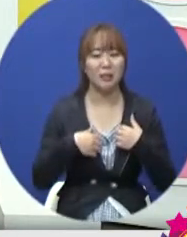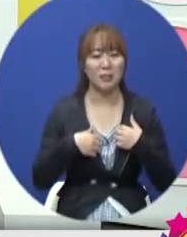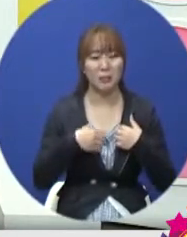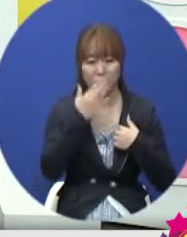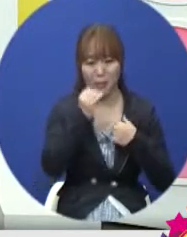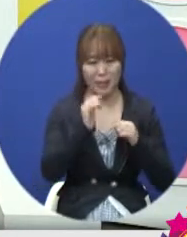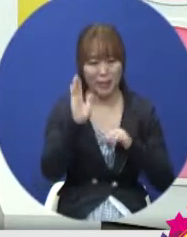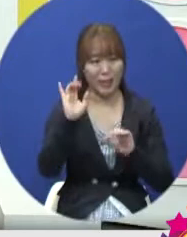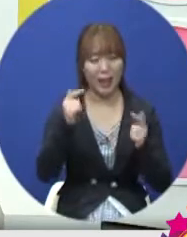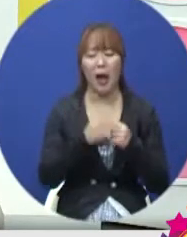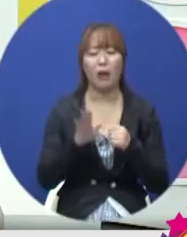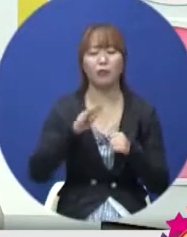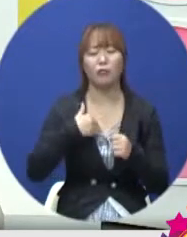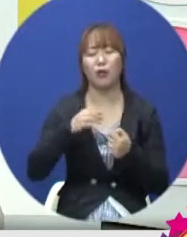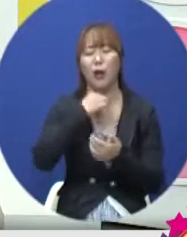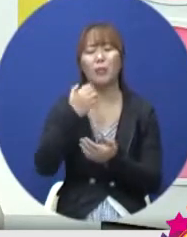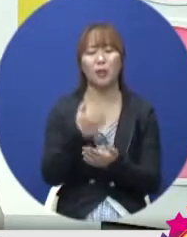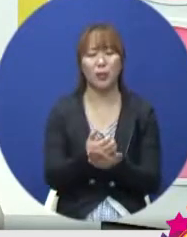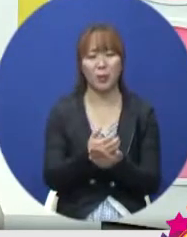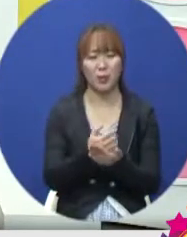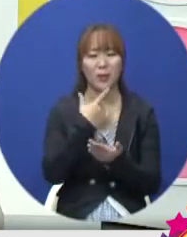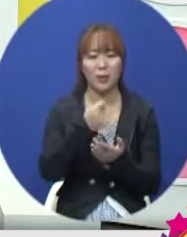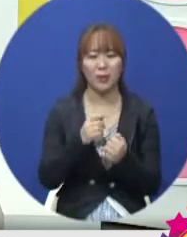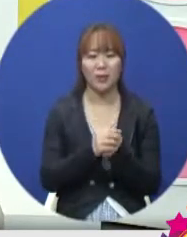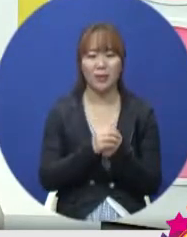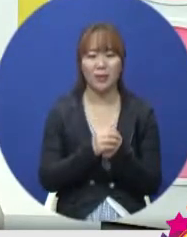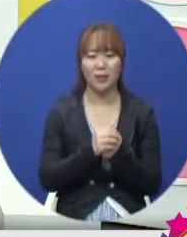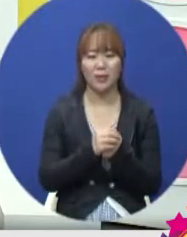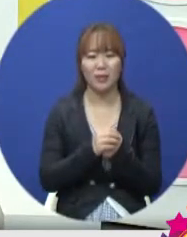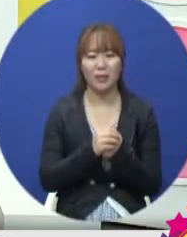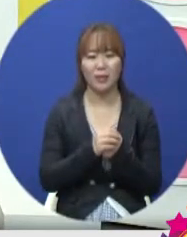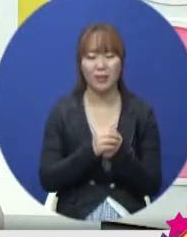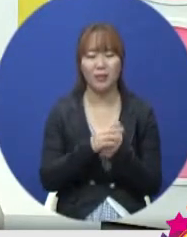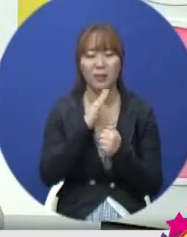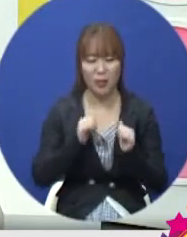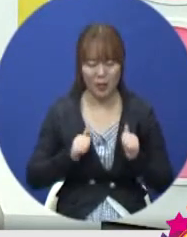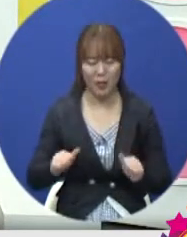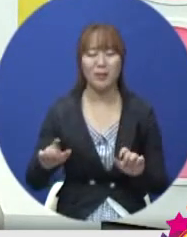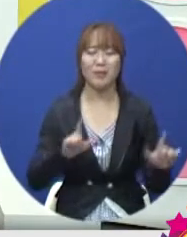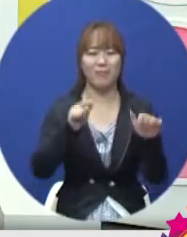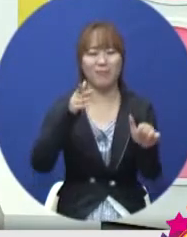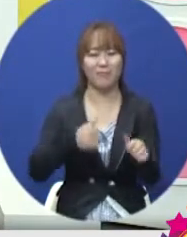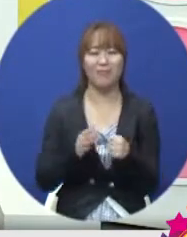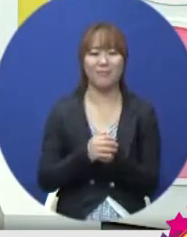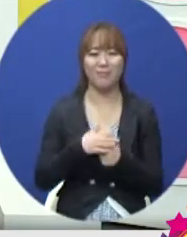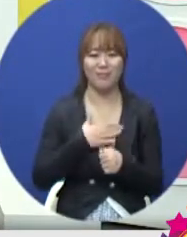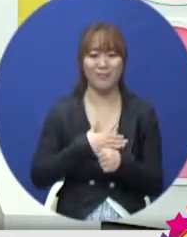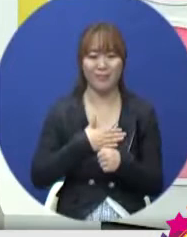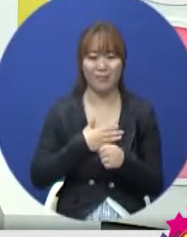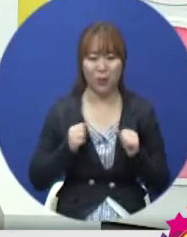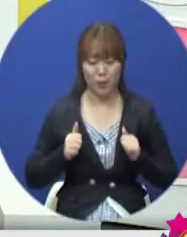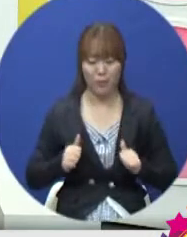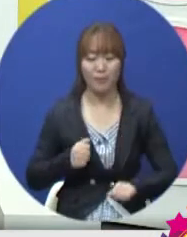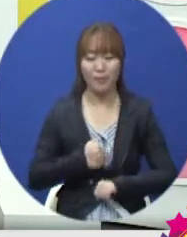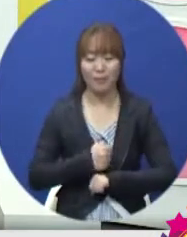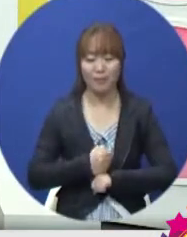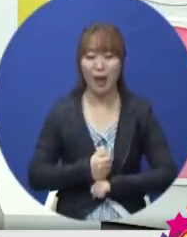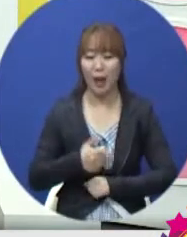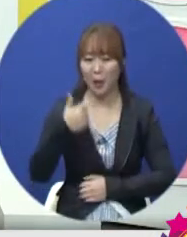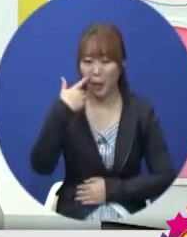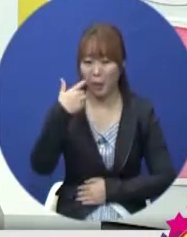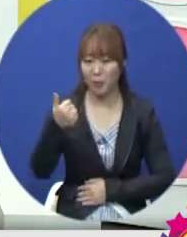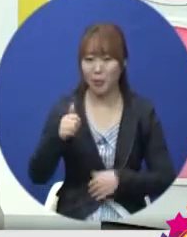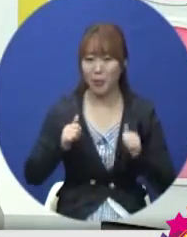아니에요, 아니에요. 네. 저는 감동받았습니다, 지금. 예, 예. 네. 열심히 사세요. 네, 고맙습니다. 열심히 알겠습니다. 하겠습니다. 아버님도